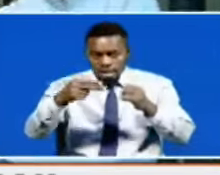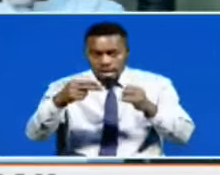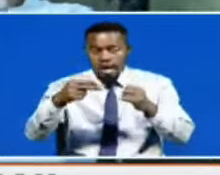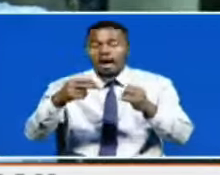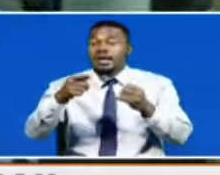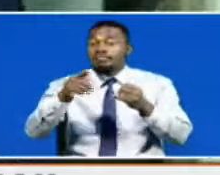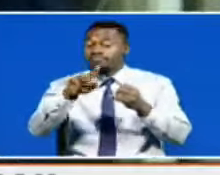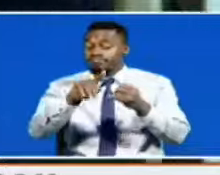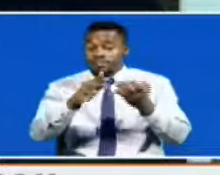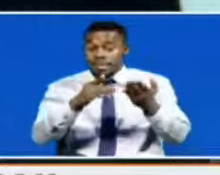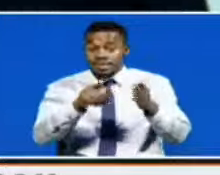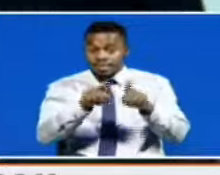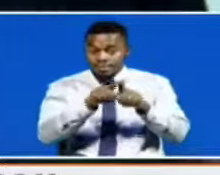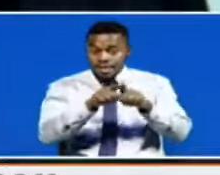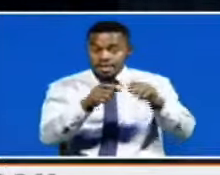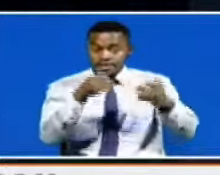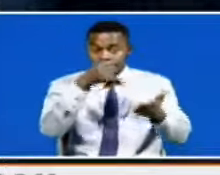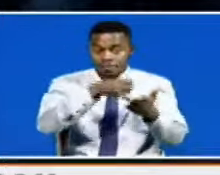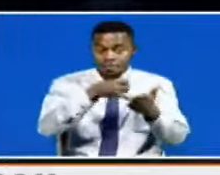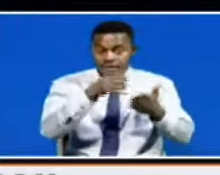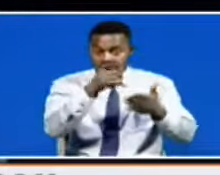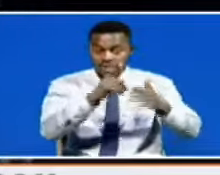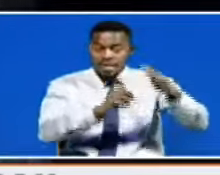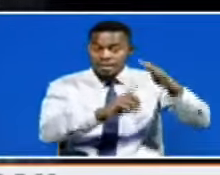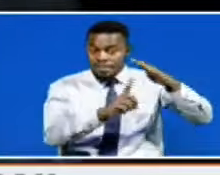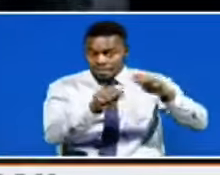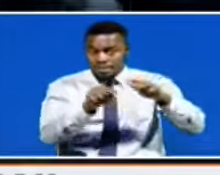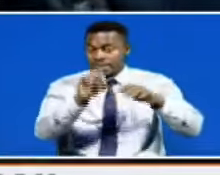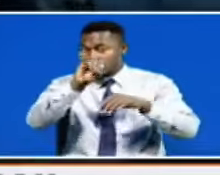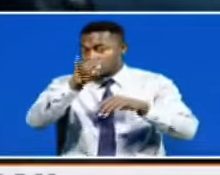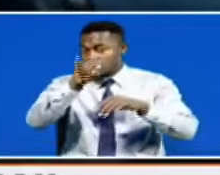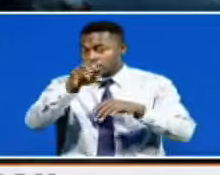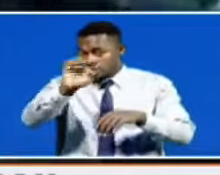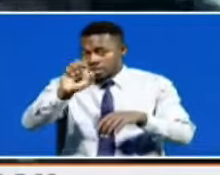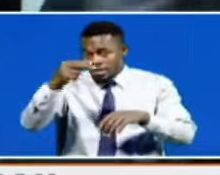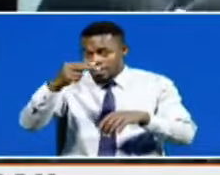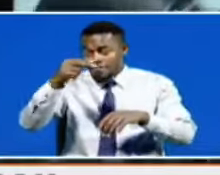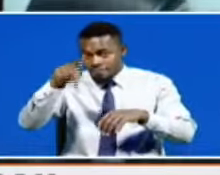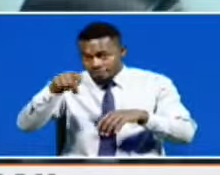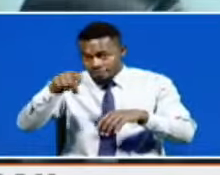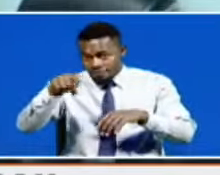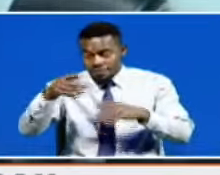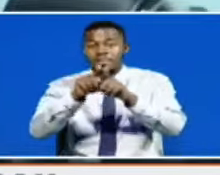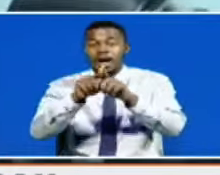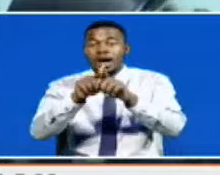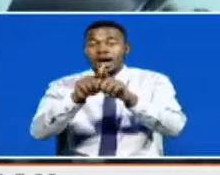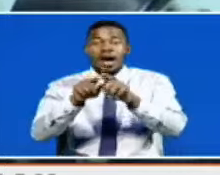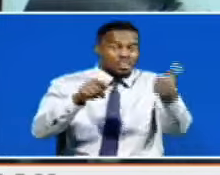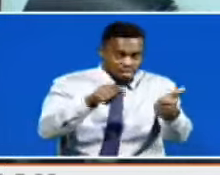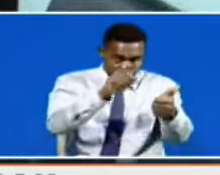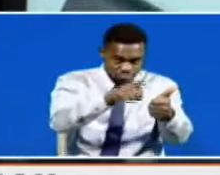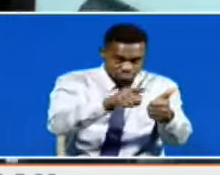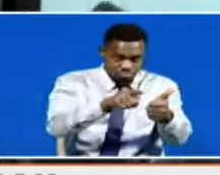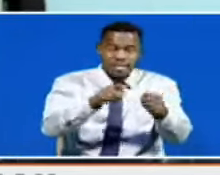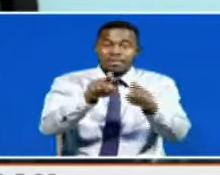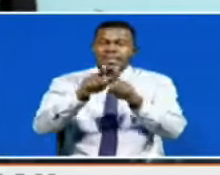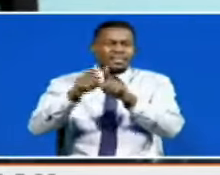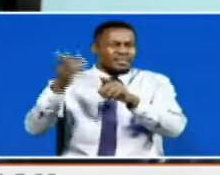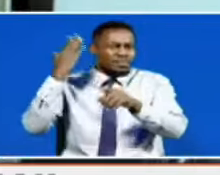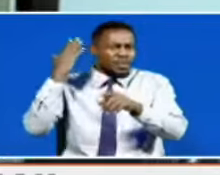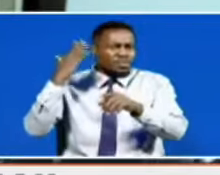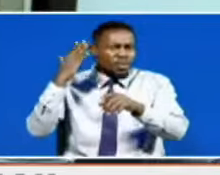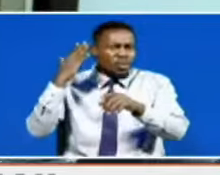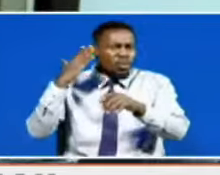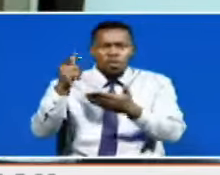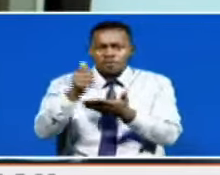Dakika chache baadaye watumiwa wengine wane, Lea Adaga Gwio, aliyekuwa katibu katika wizara ya utalii, Joseph Odero, Alan Wafula Chanane, afisa